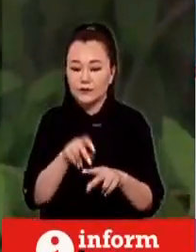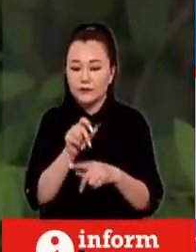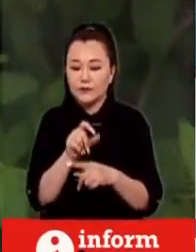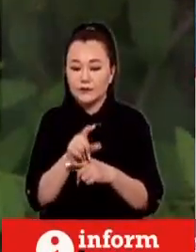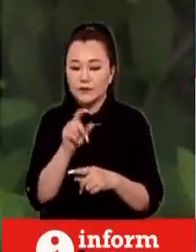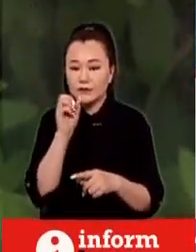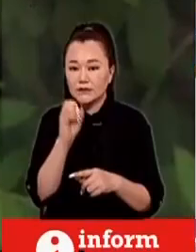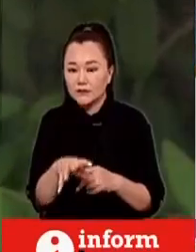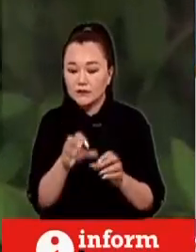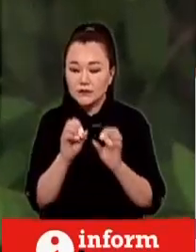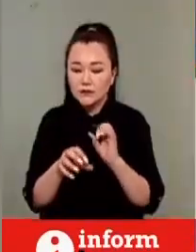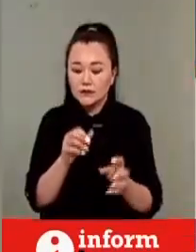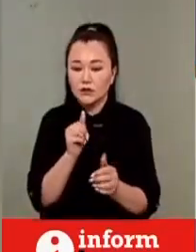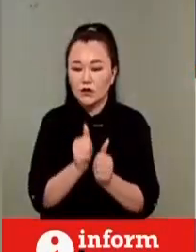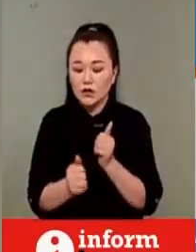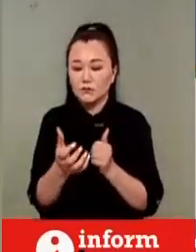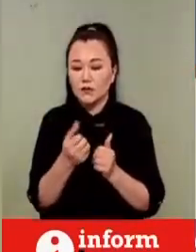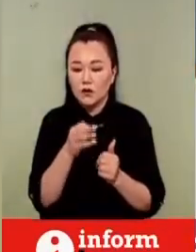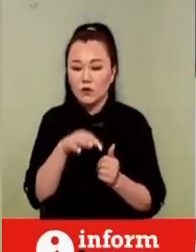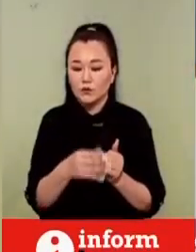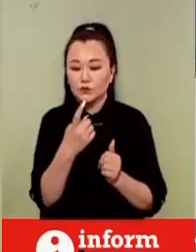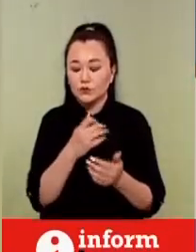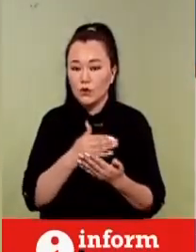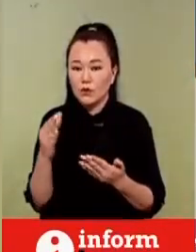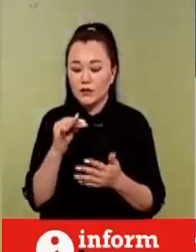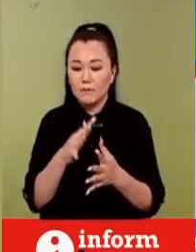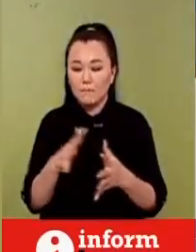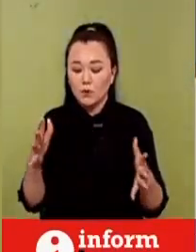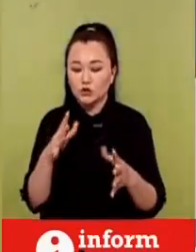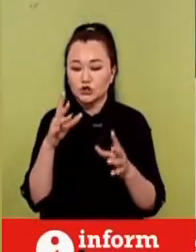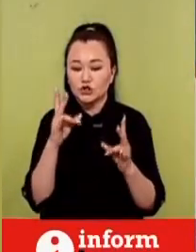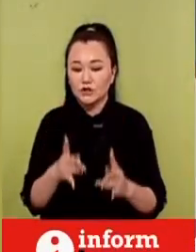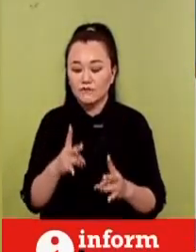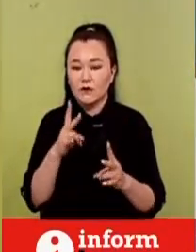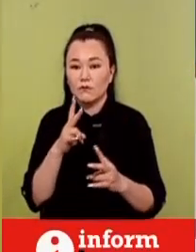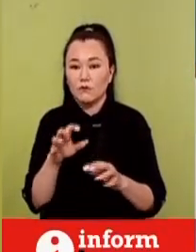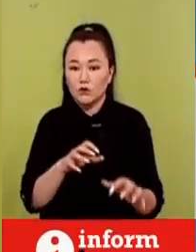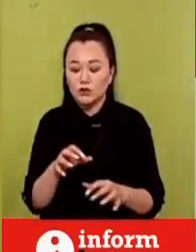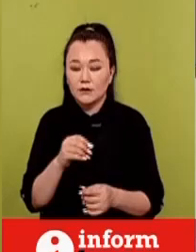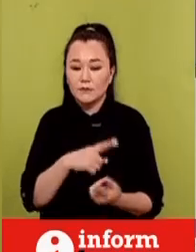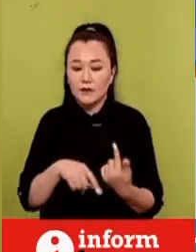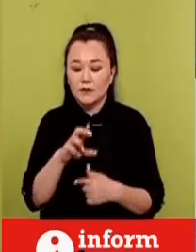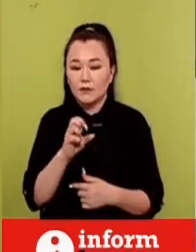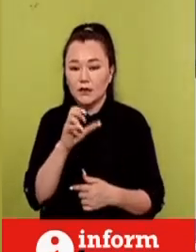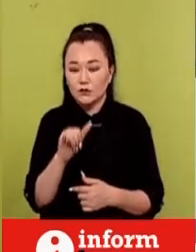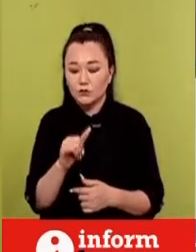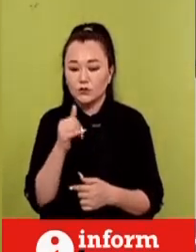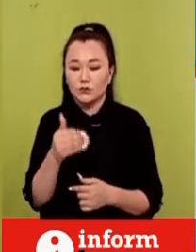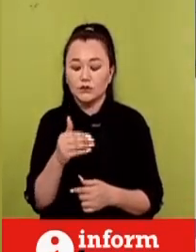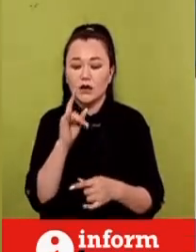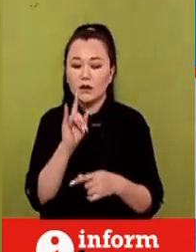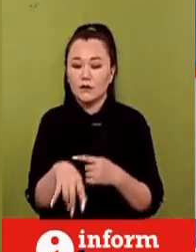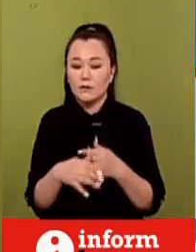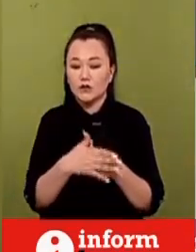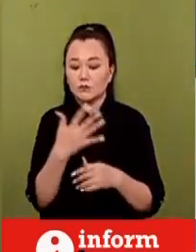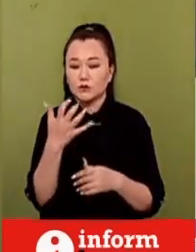цепочки. И за каждую сделку брали от 100 тысяч тенге и больше. Жертвой мошенников стала предпринимательница Бану Жадыраева. Ее обманули почти